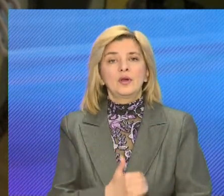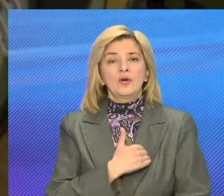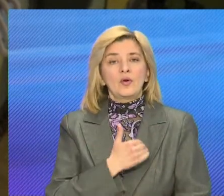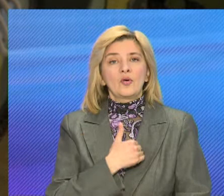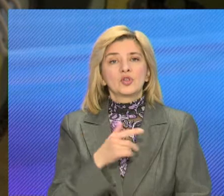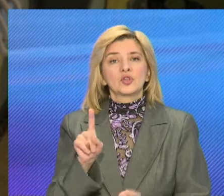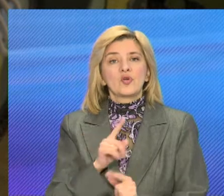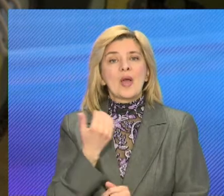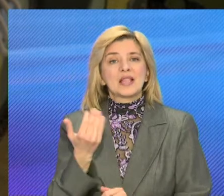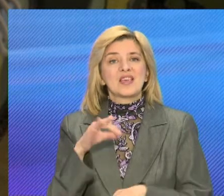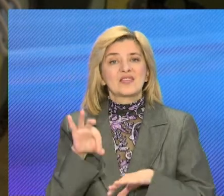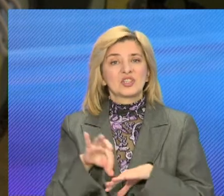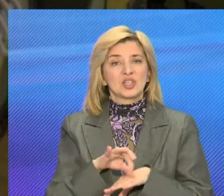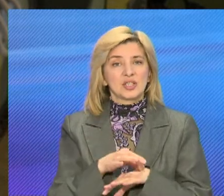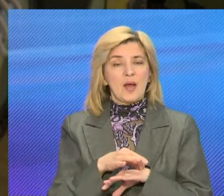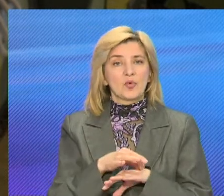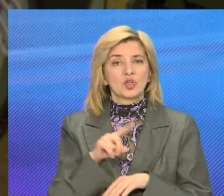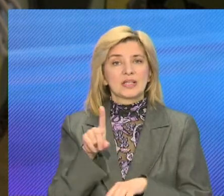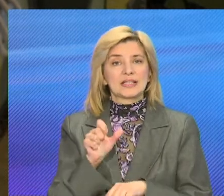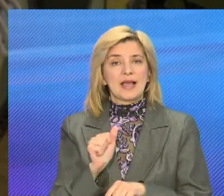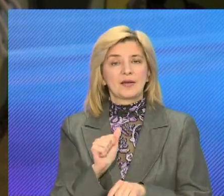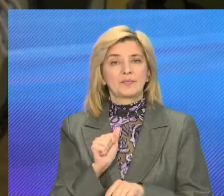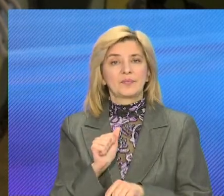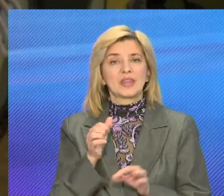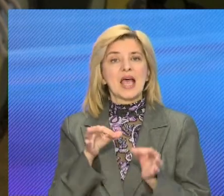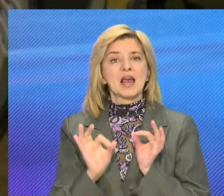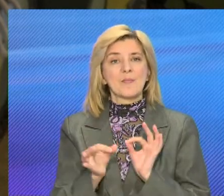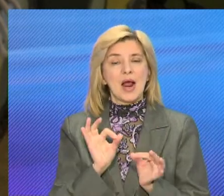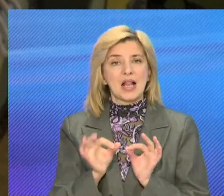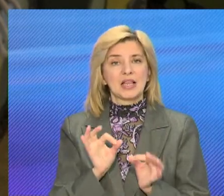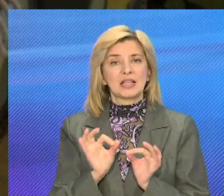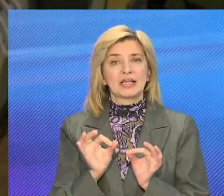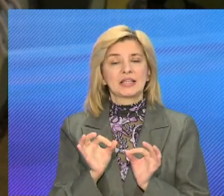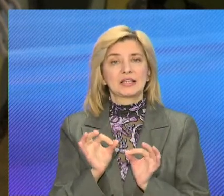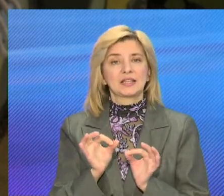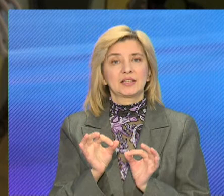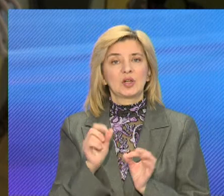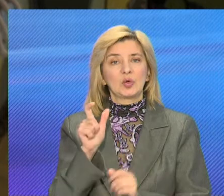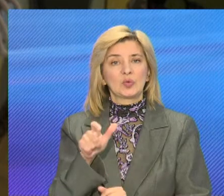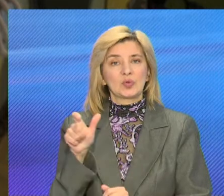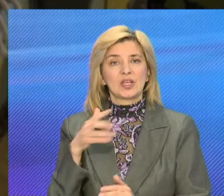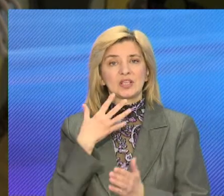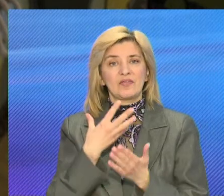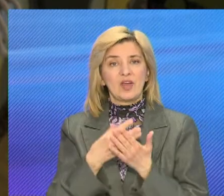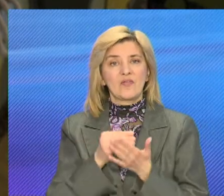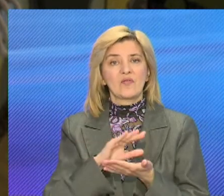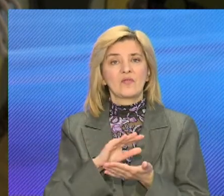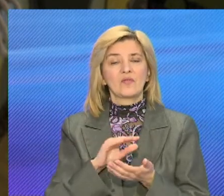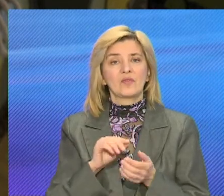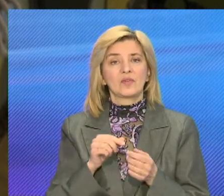наконец-то, чтобы они вышли замуж за нормальных людей своего, в общем-то,